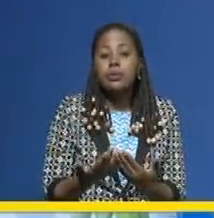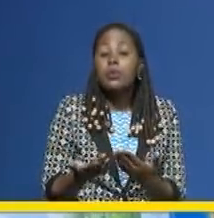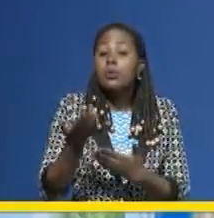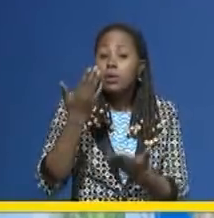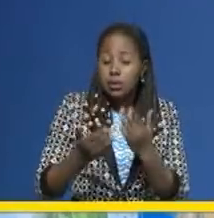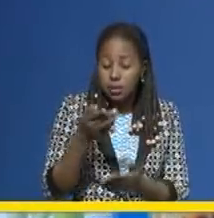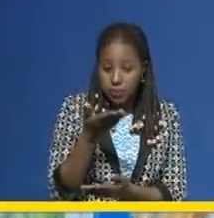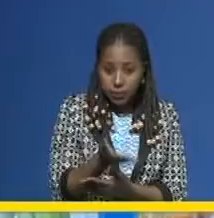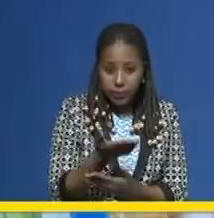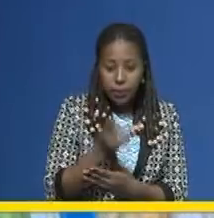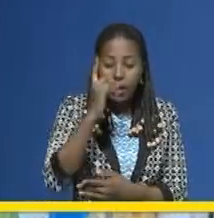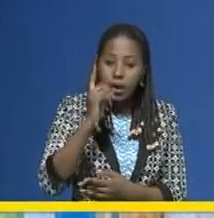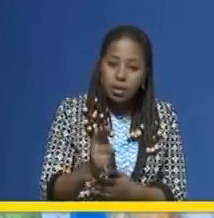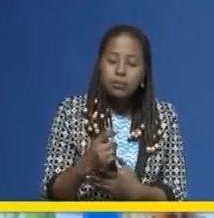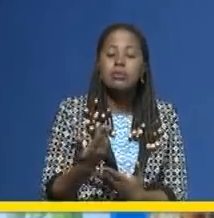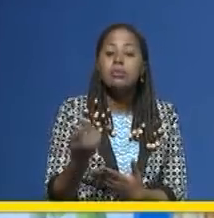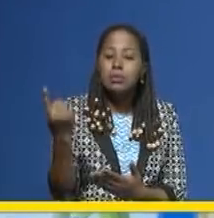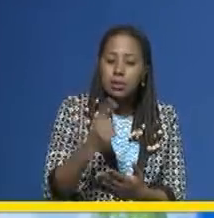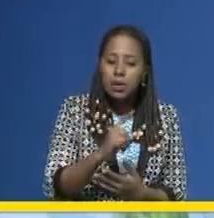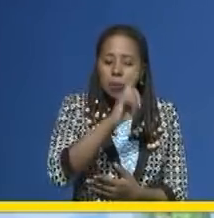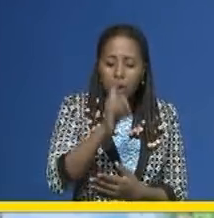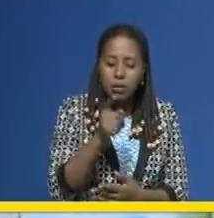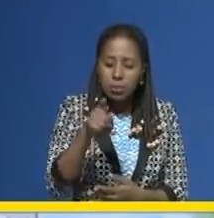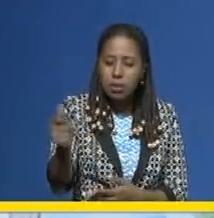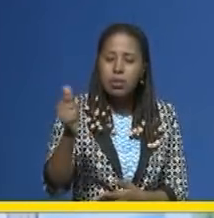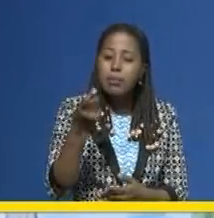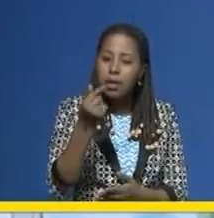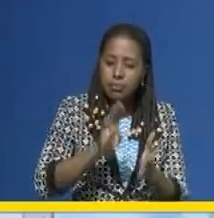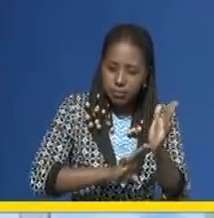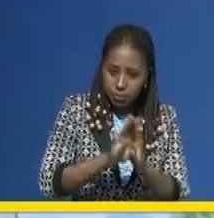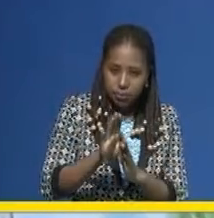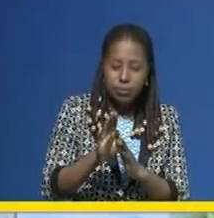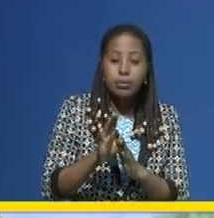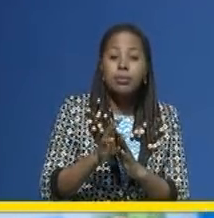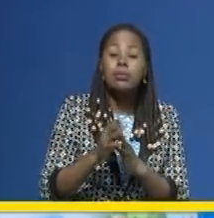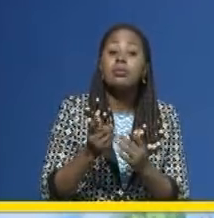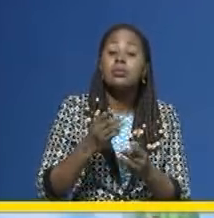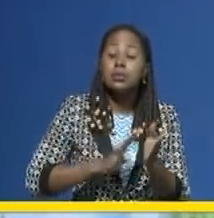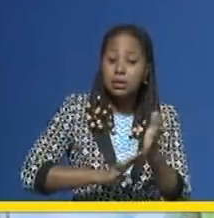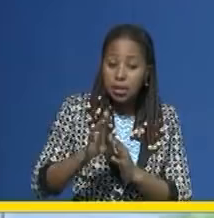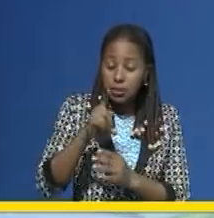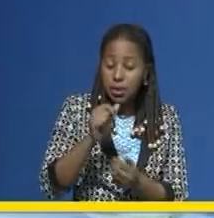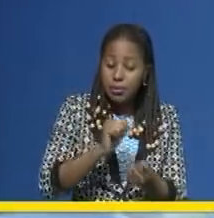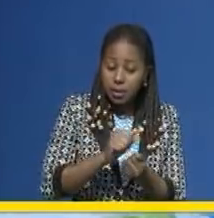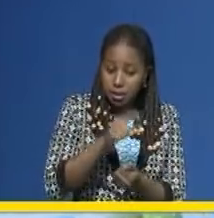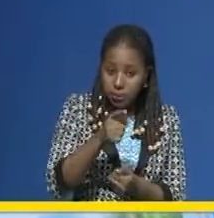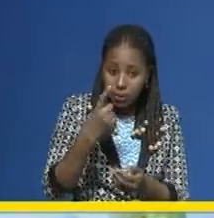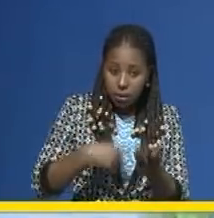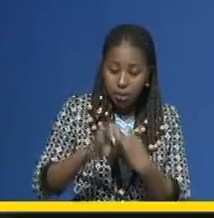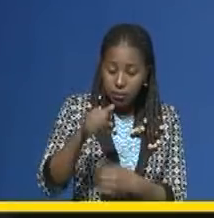Tuinganishe na hii, alafu wajieleze kwa nini wamepandisha zaidi ya maradufu kwenye bidhaa hizo hizo ndani ya